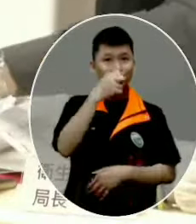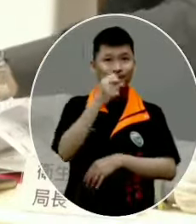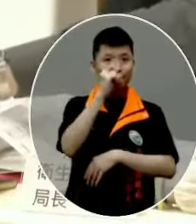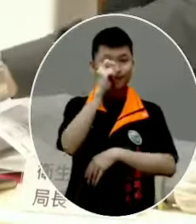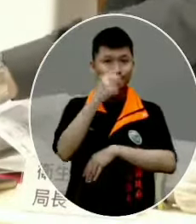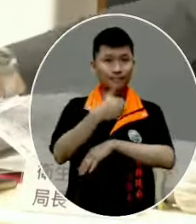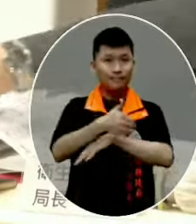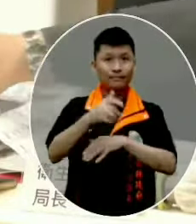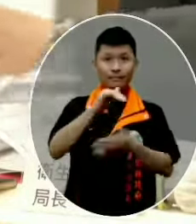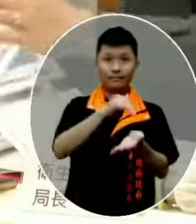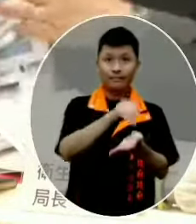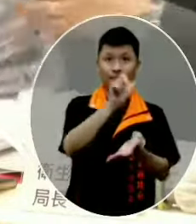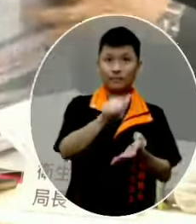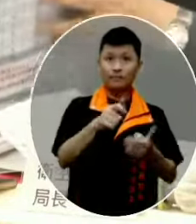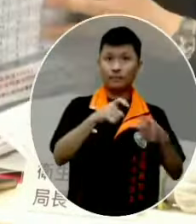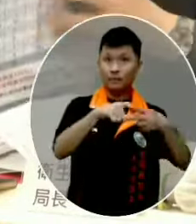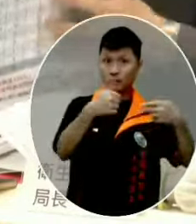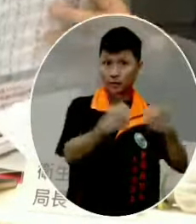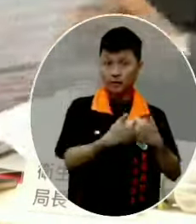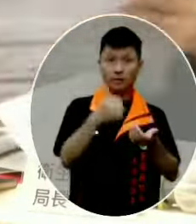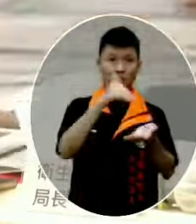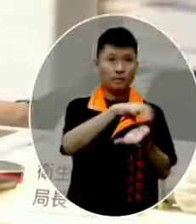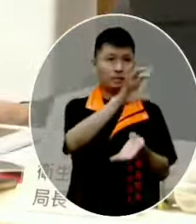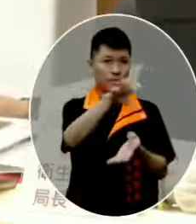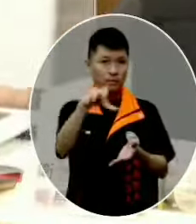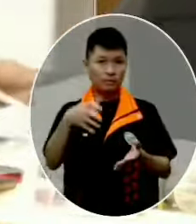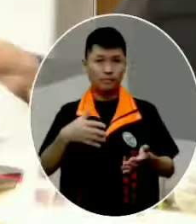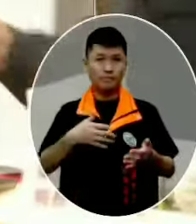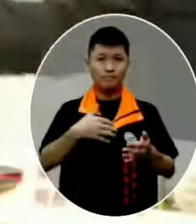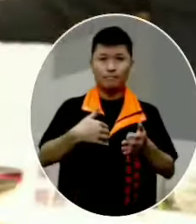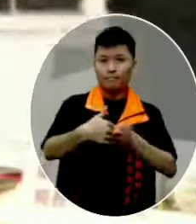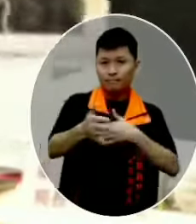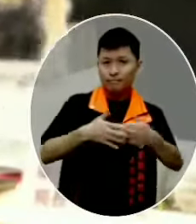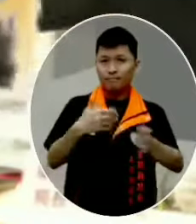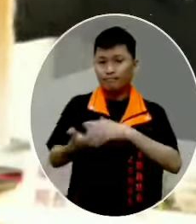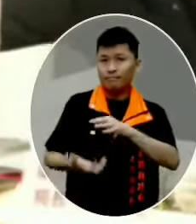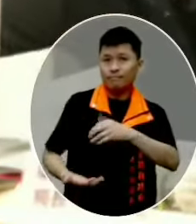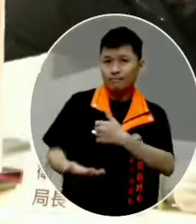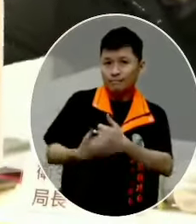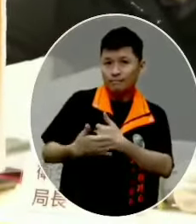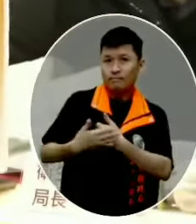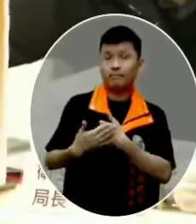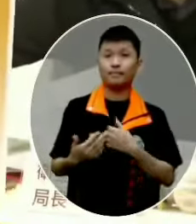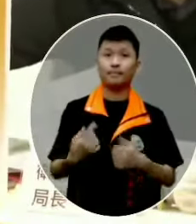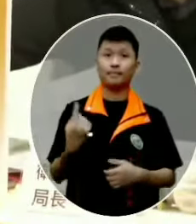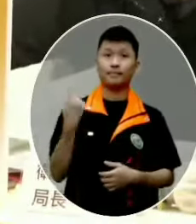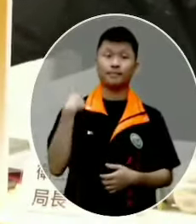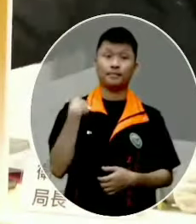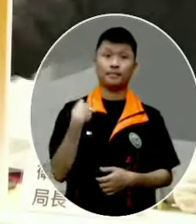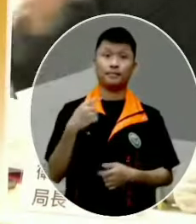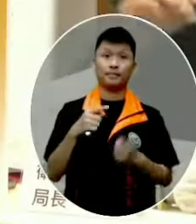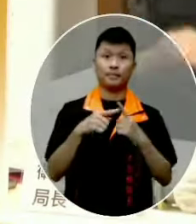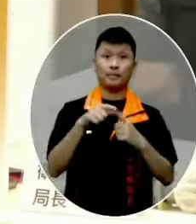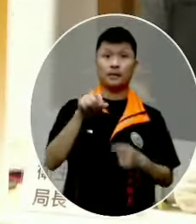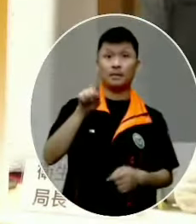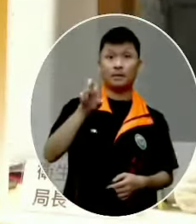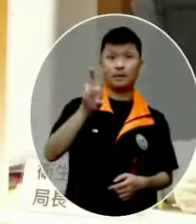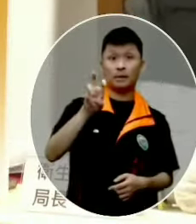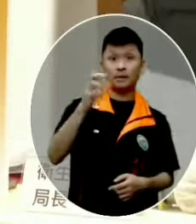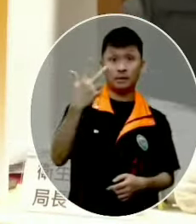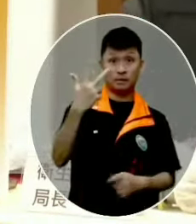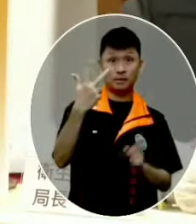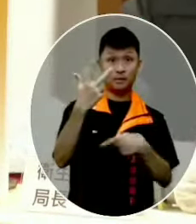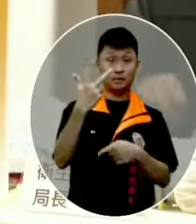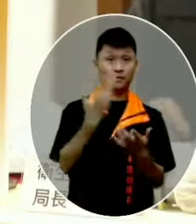县医师工会以及各大医院的全力协助。那呢，昨天呢，共有137位小朋